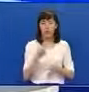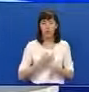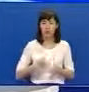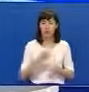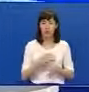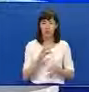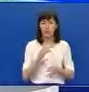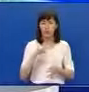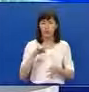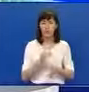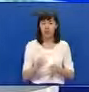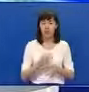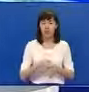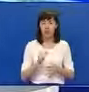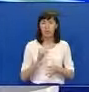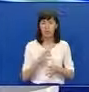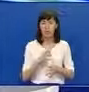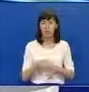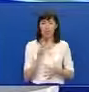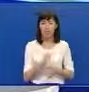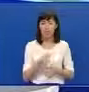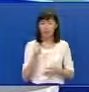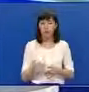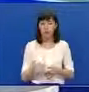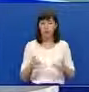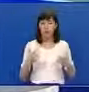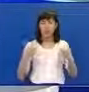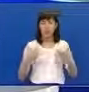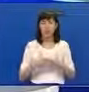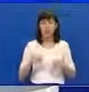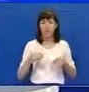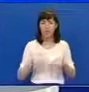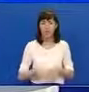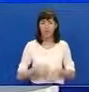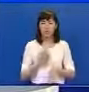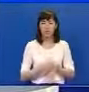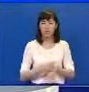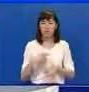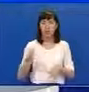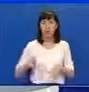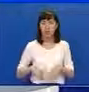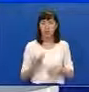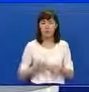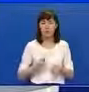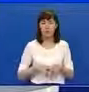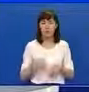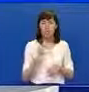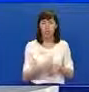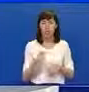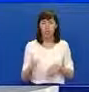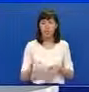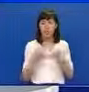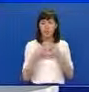облысы Сайрам ауданы Ағарыс ауылының тұрғыны. Қазтелерадио акционерлік қоғамының бас коммерциялық директоры аталмыш абонентке